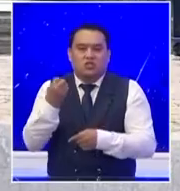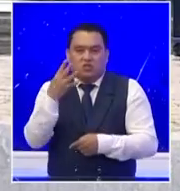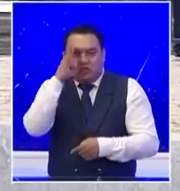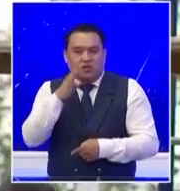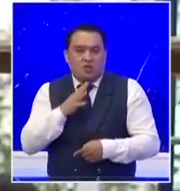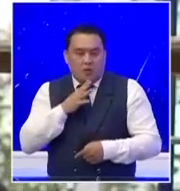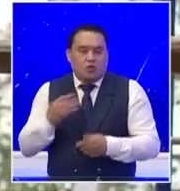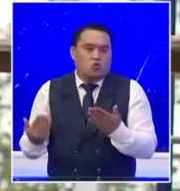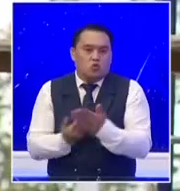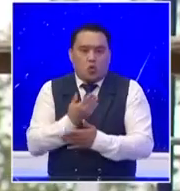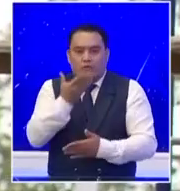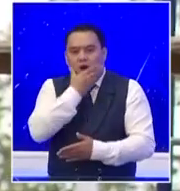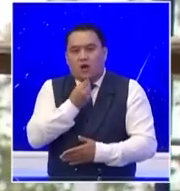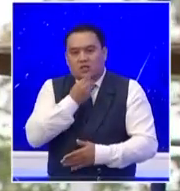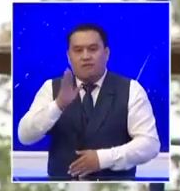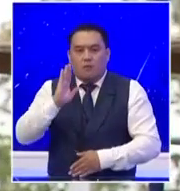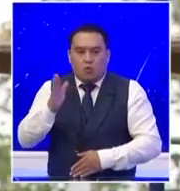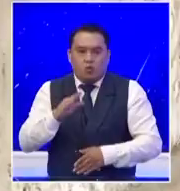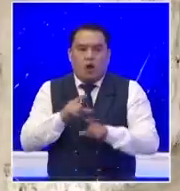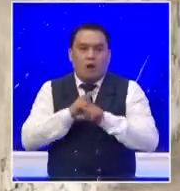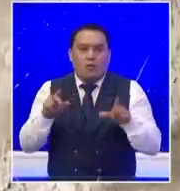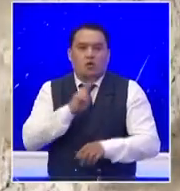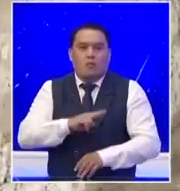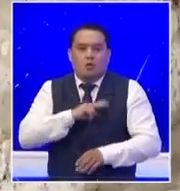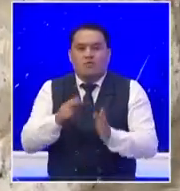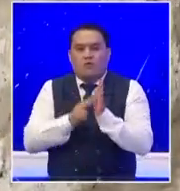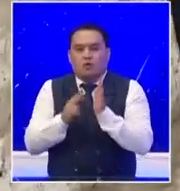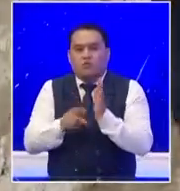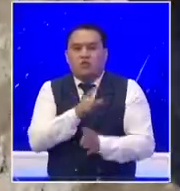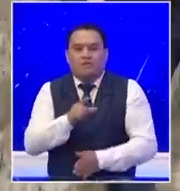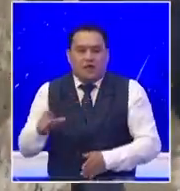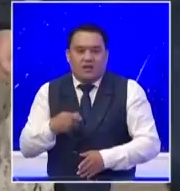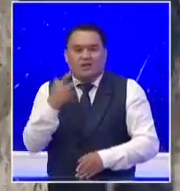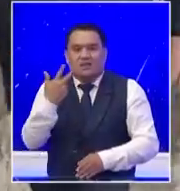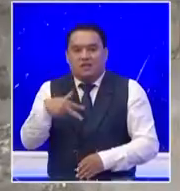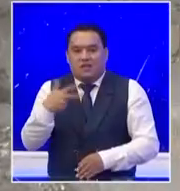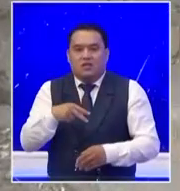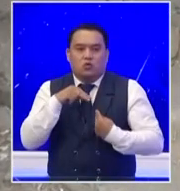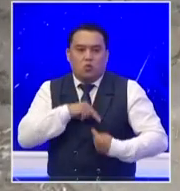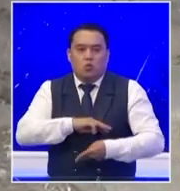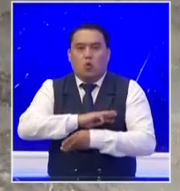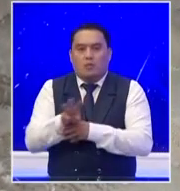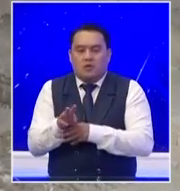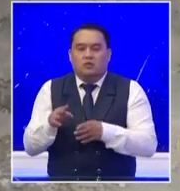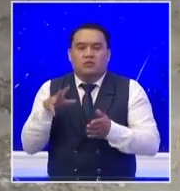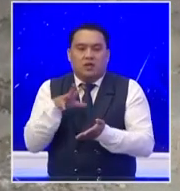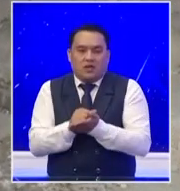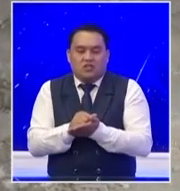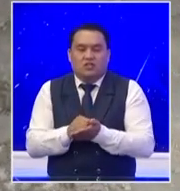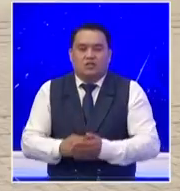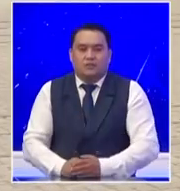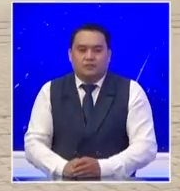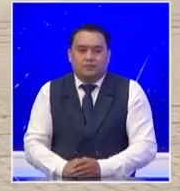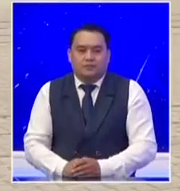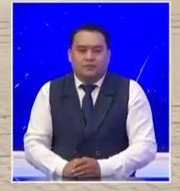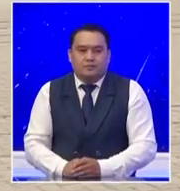обретет новый и современный облик. Сейчас на объекте трудятся 80 человек. 30 из них трудоустроены через дорожную карту занятости.